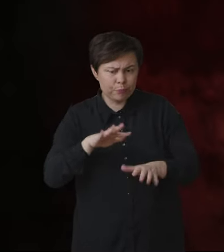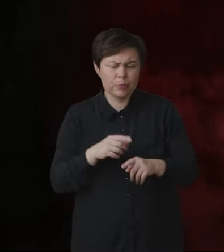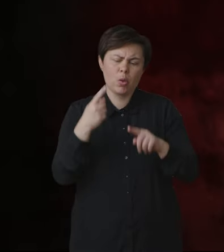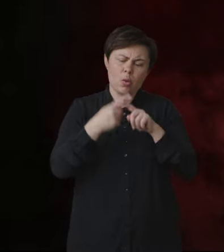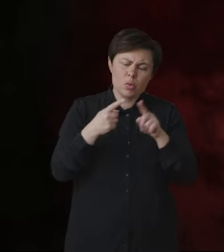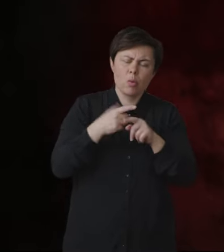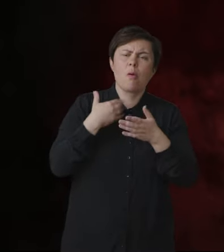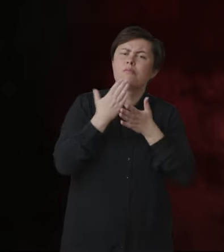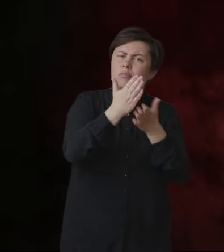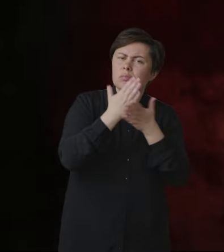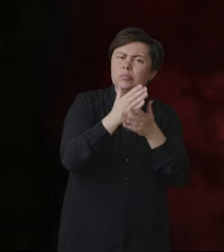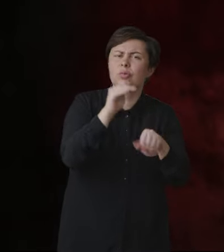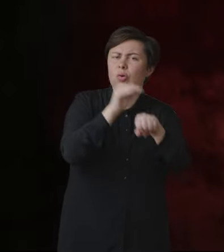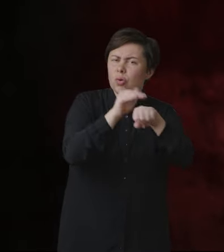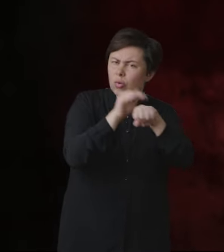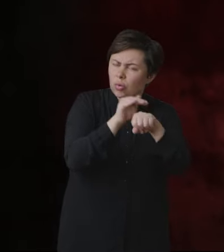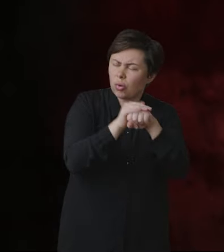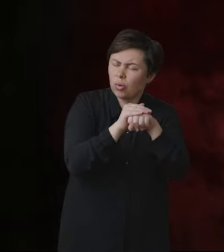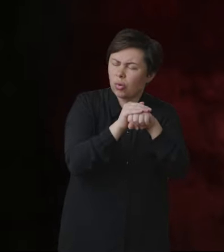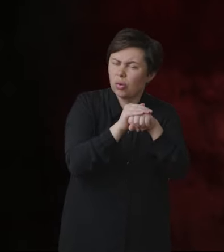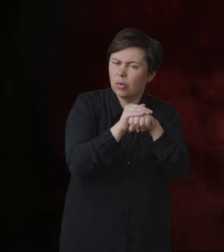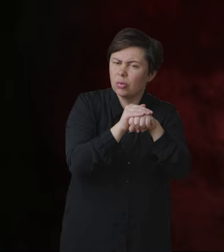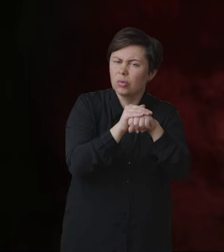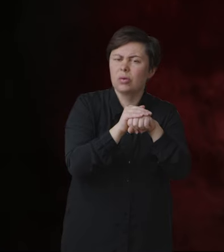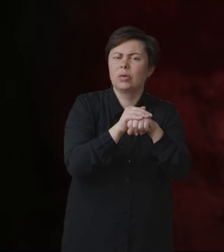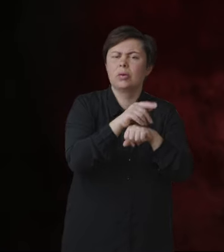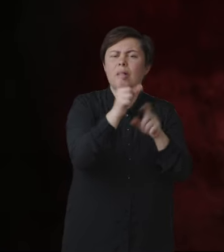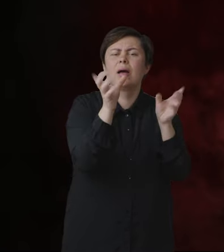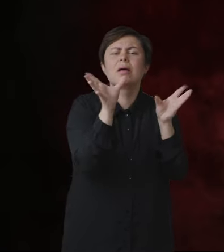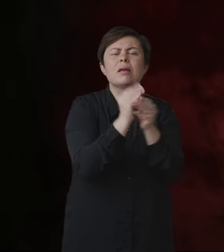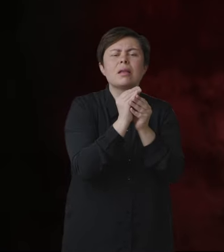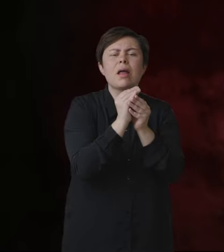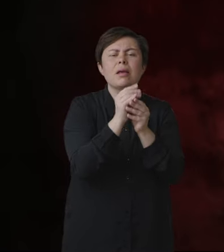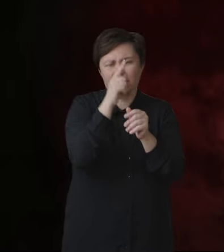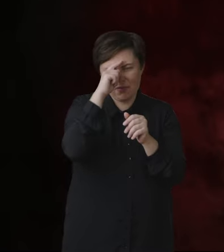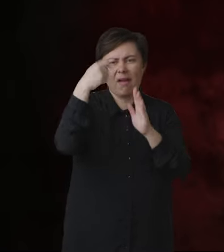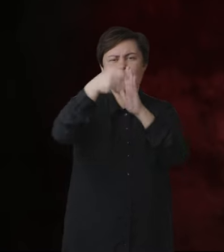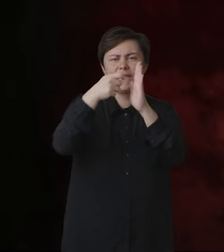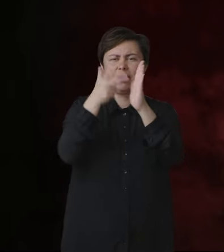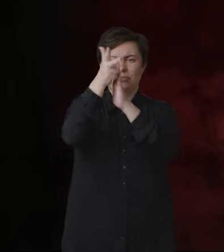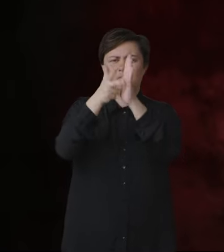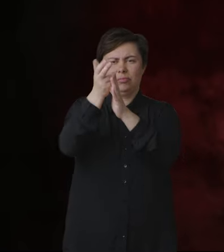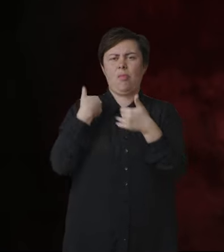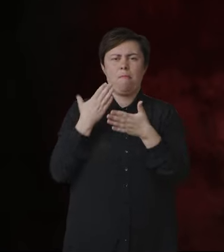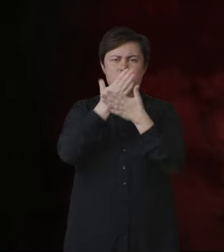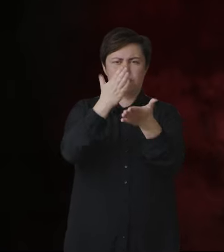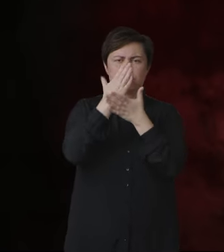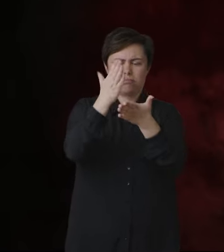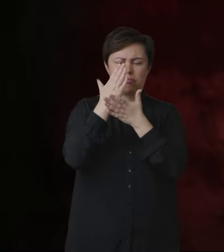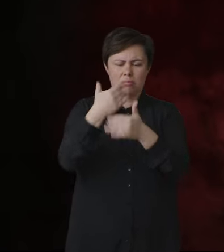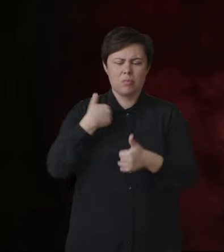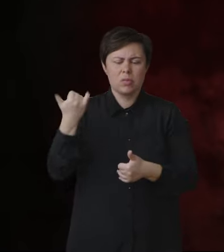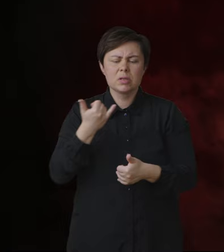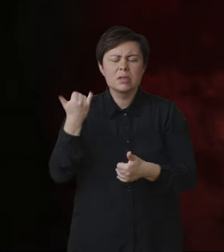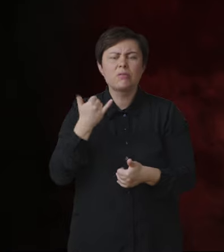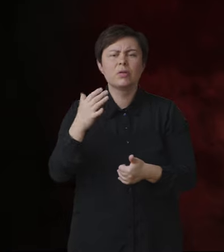tam pomagałem koledze, tam przy tych aparatach kinowych filmy wyświetlać i tego tak. Przeważnie zawsze